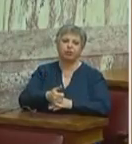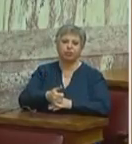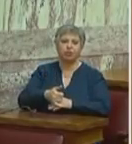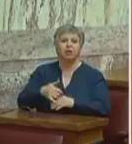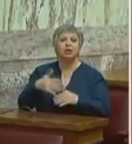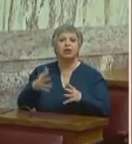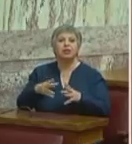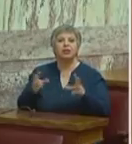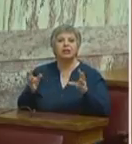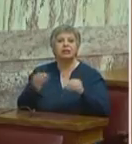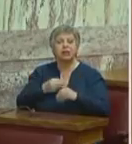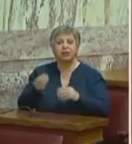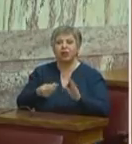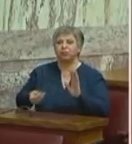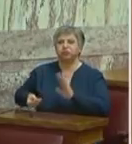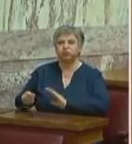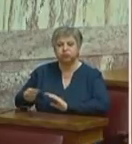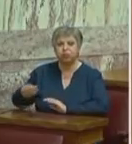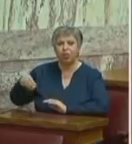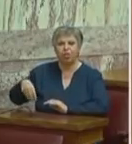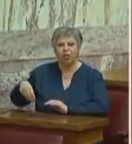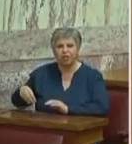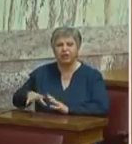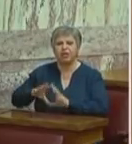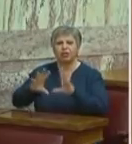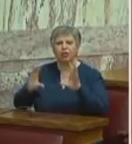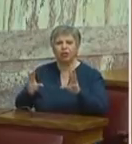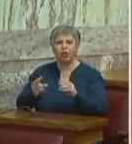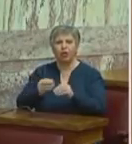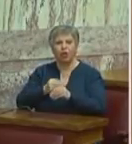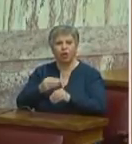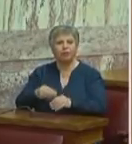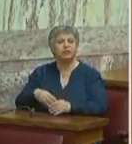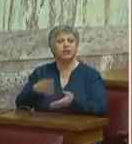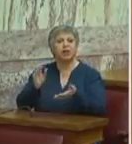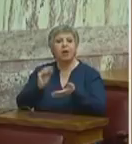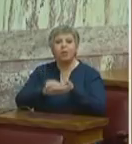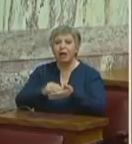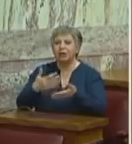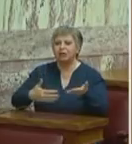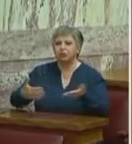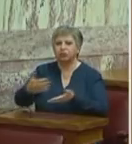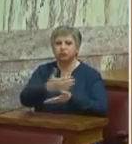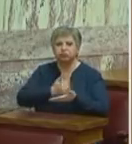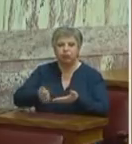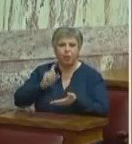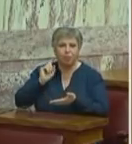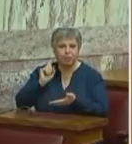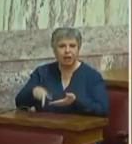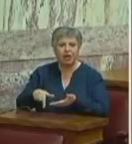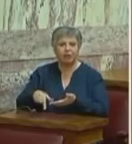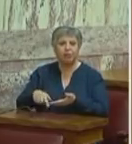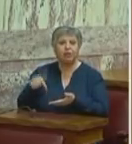τις πράξεις δωροδοκίας και δωροληψίας καθώς και τις νομιμοποίησης παράνομων εσόδων και τις οποίες η Βουλή